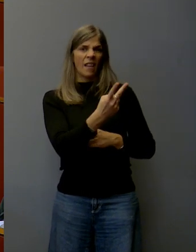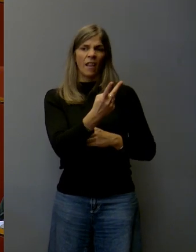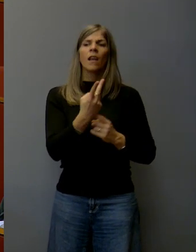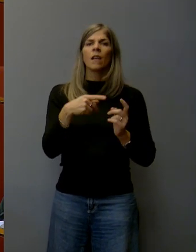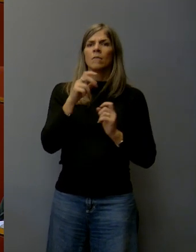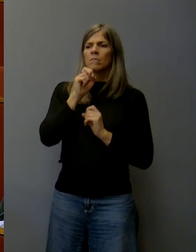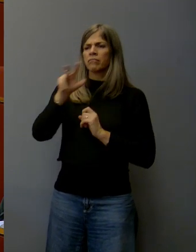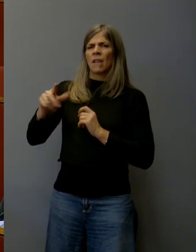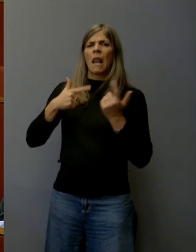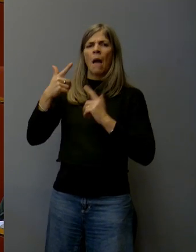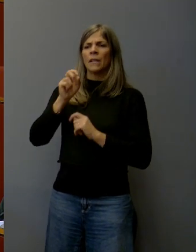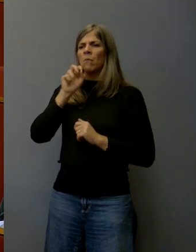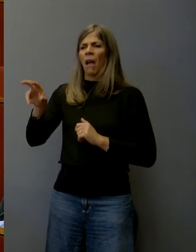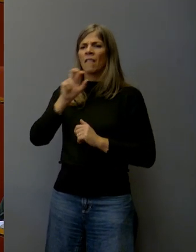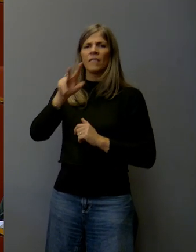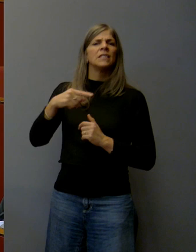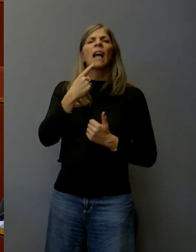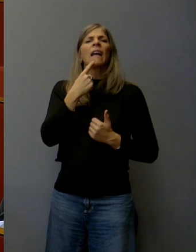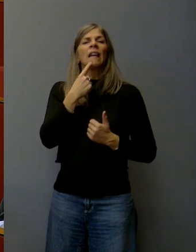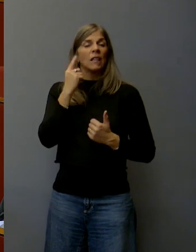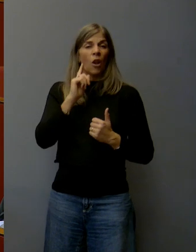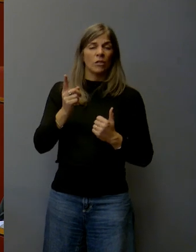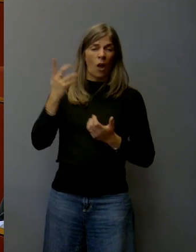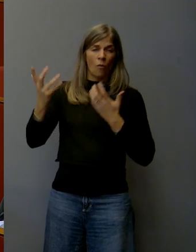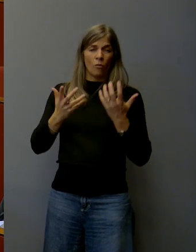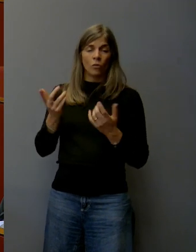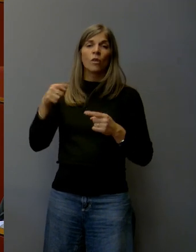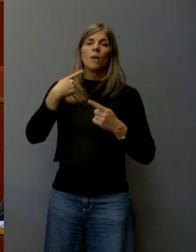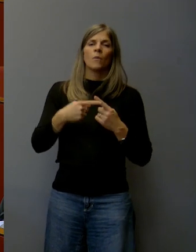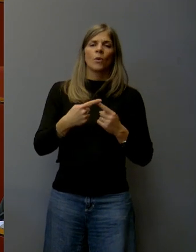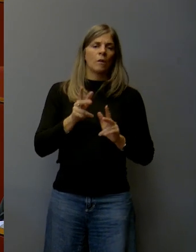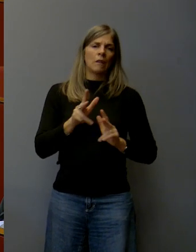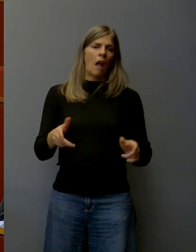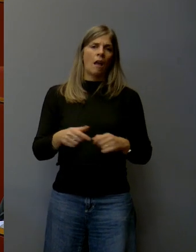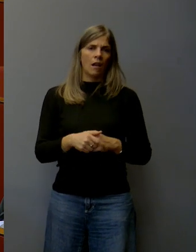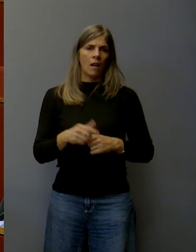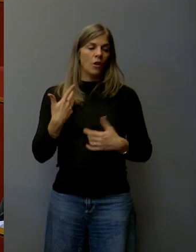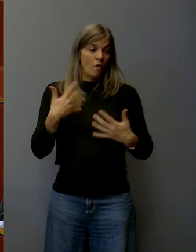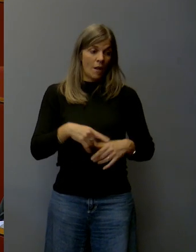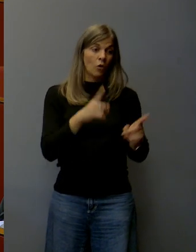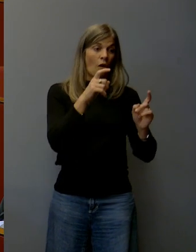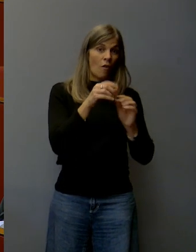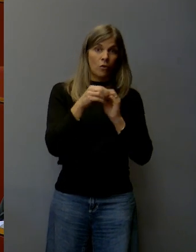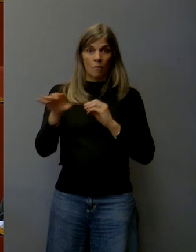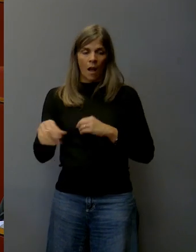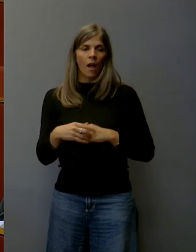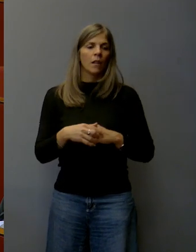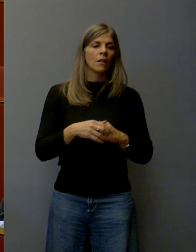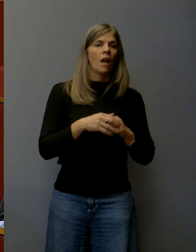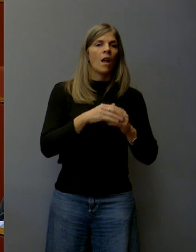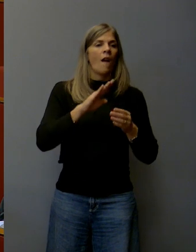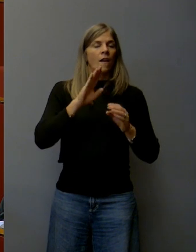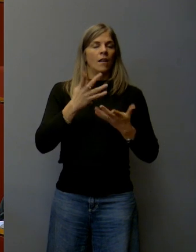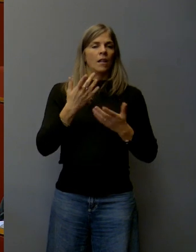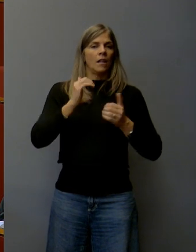due c'è lo sfinimento Quante volte devo dire dopo aver Abbiamo trovato le foto dopo aver fatto il post dove appena